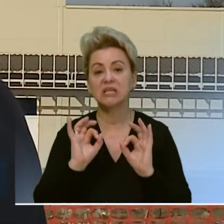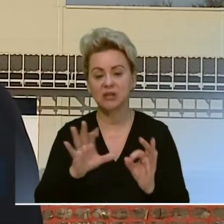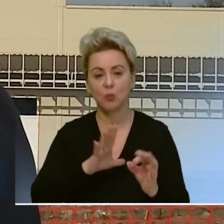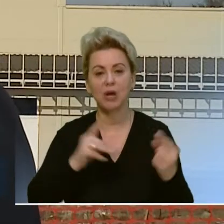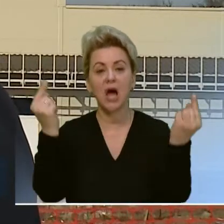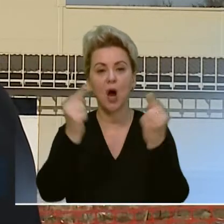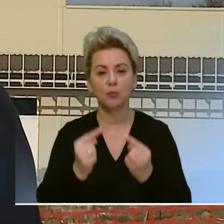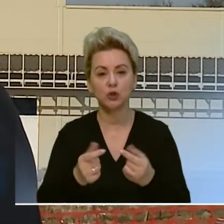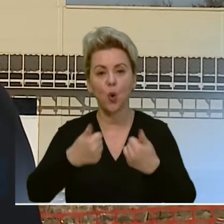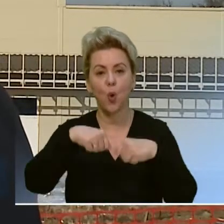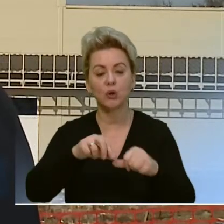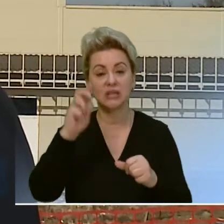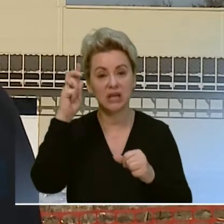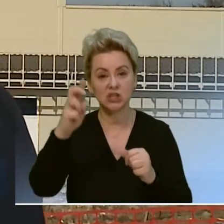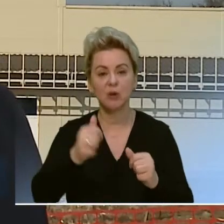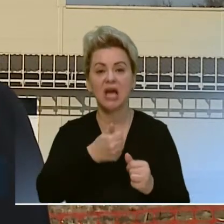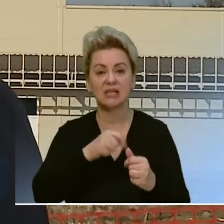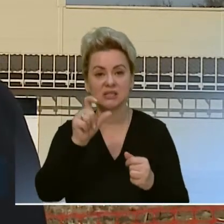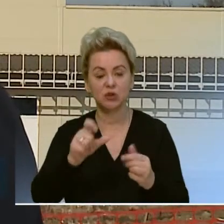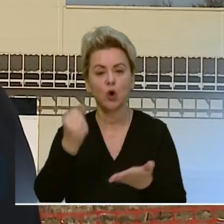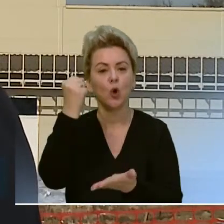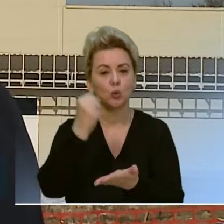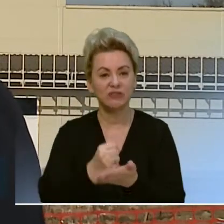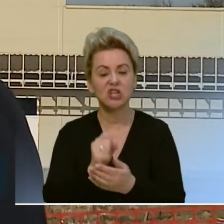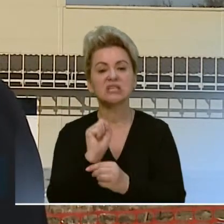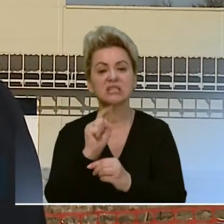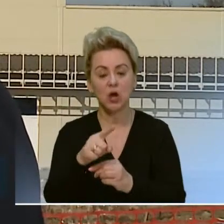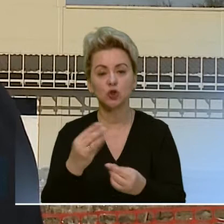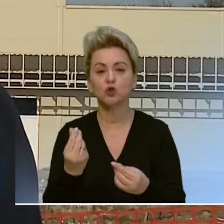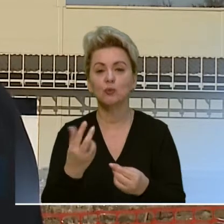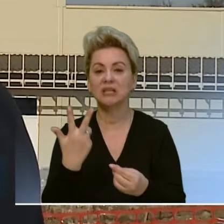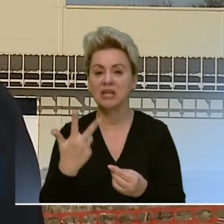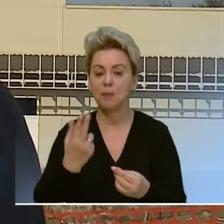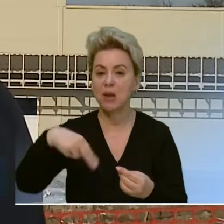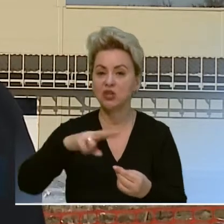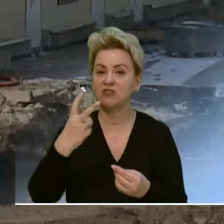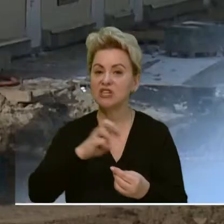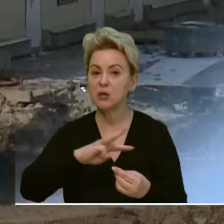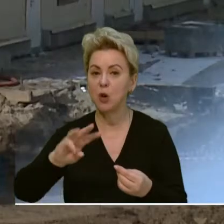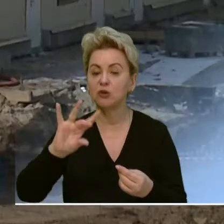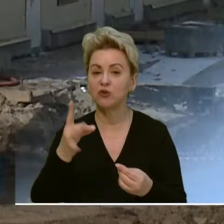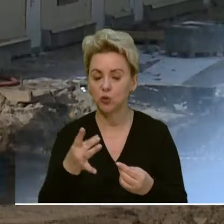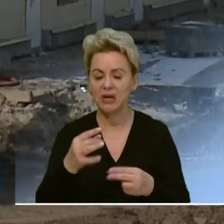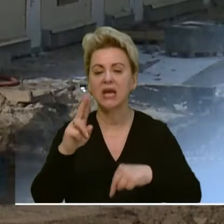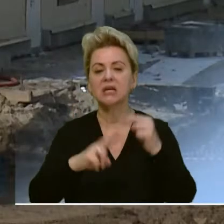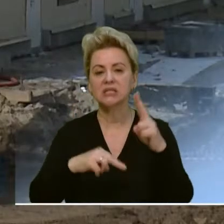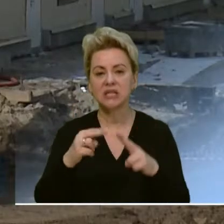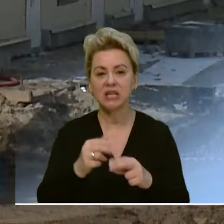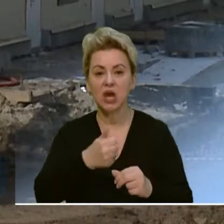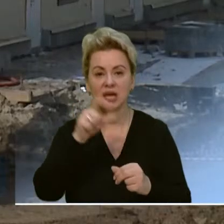была определена органом государственной экспертизы и утверждена заказчиком в сумме 3 миллиарда 200 миллионов рублей.